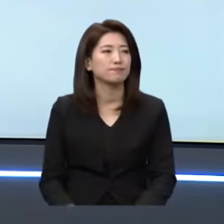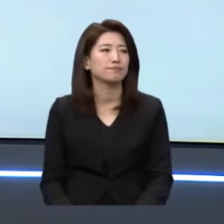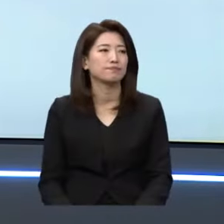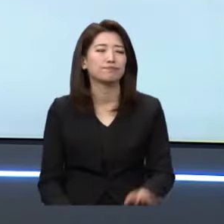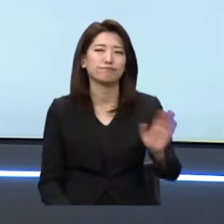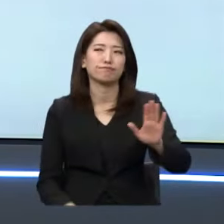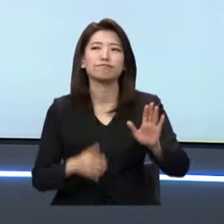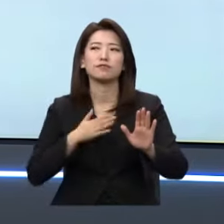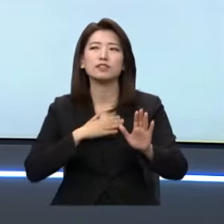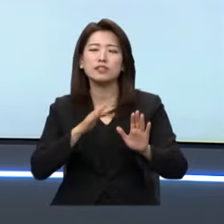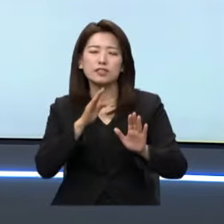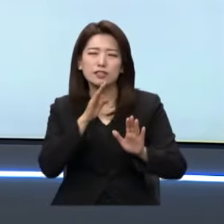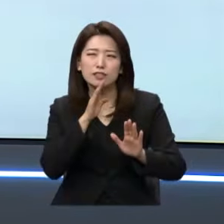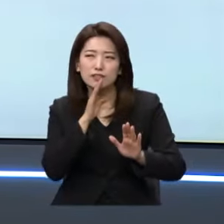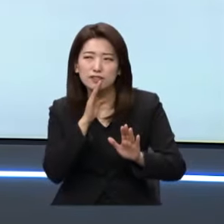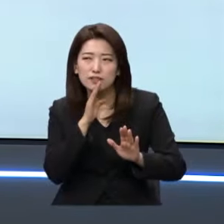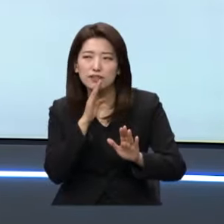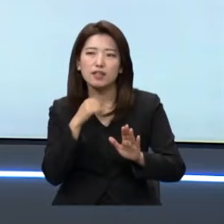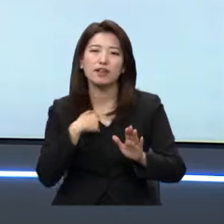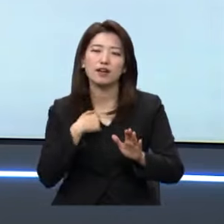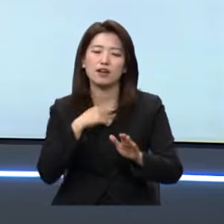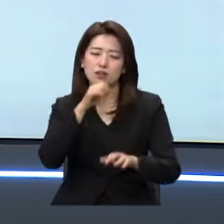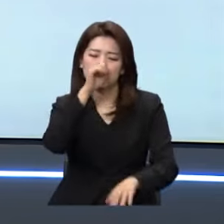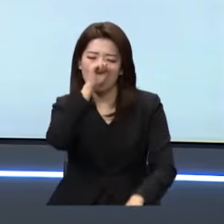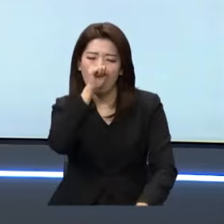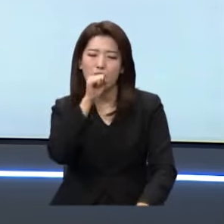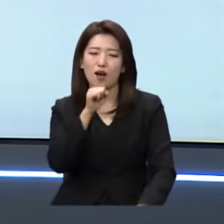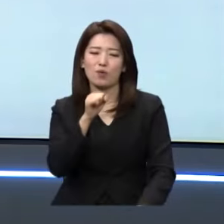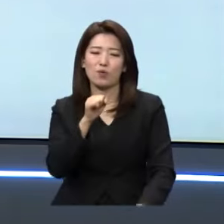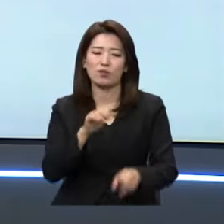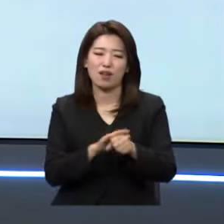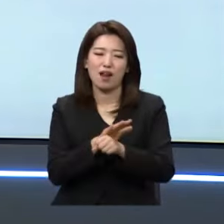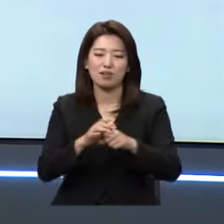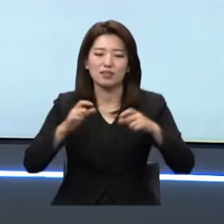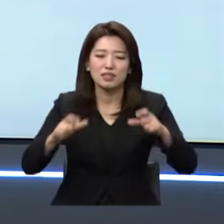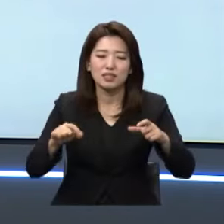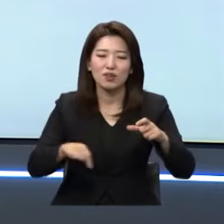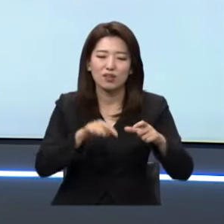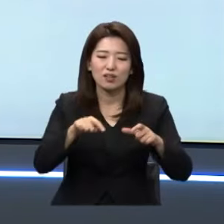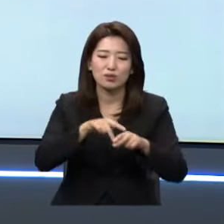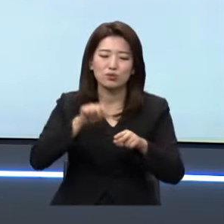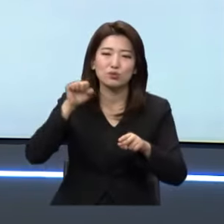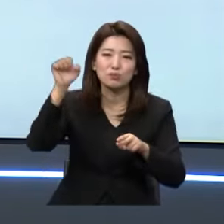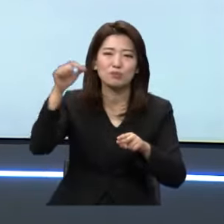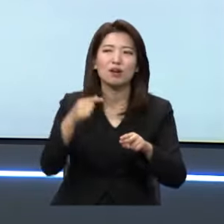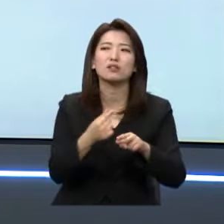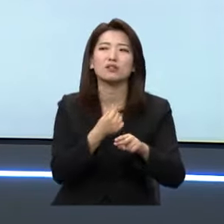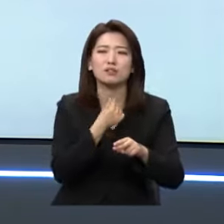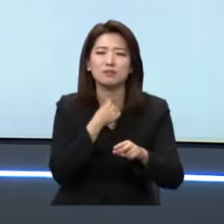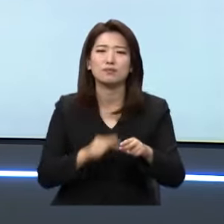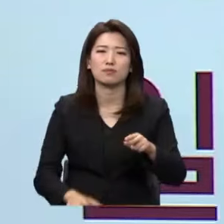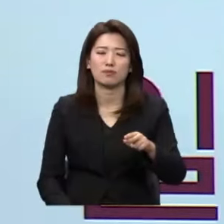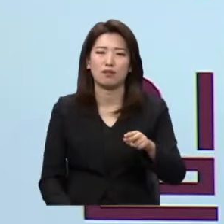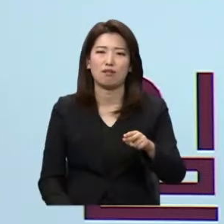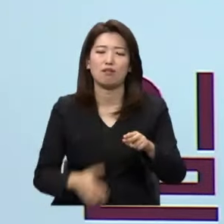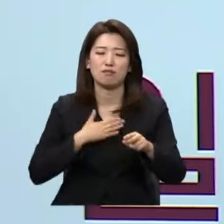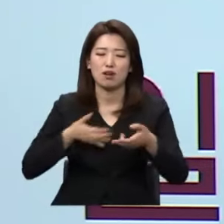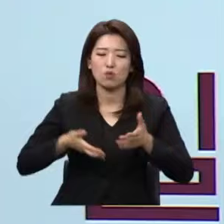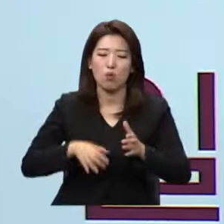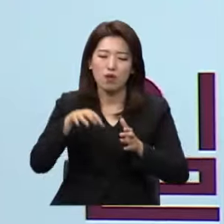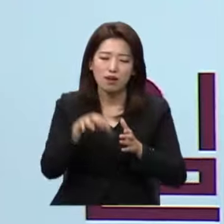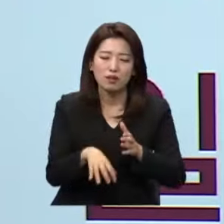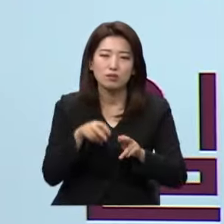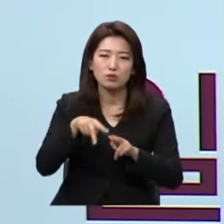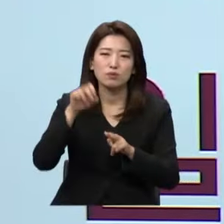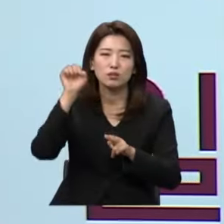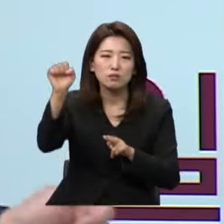난 때는 요렇게 얘기를 했었습니다 근데 요번에는 당의이 부름에 응하는 모양세를 지금